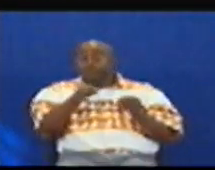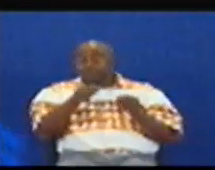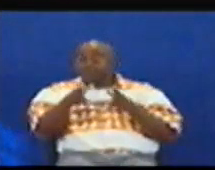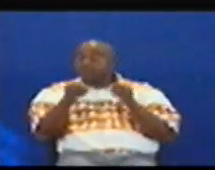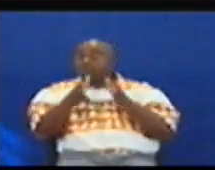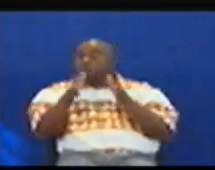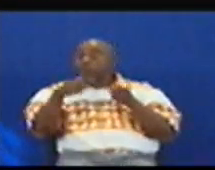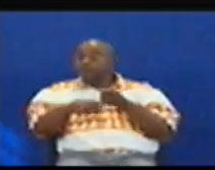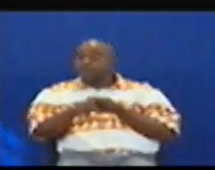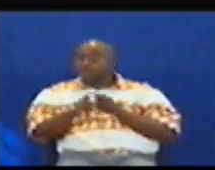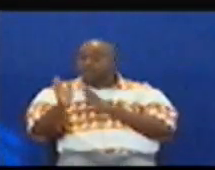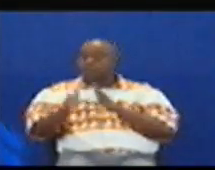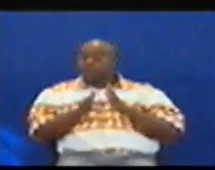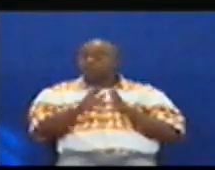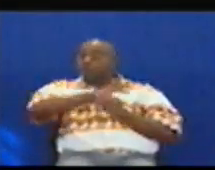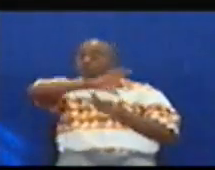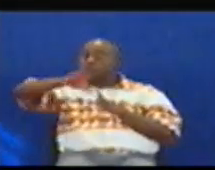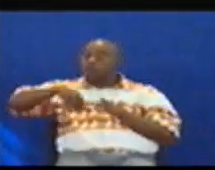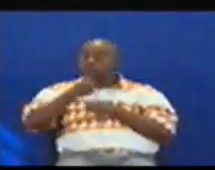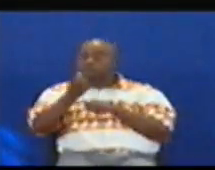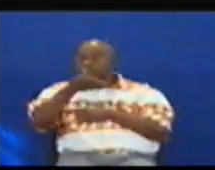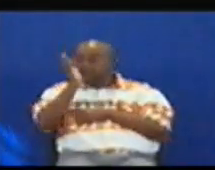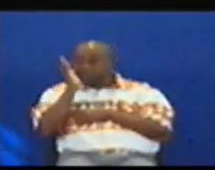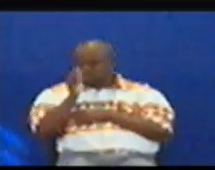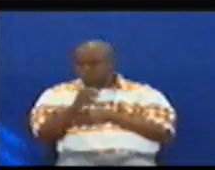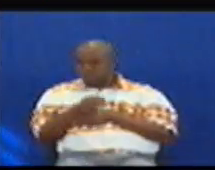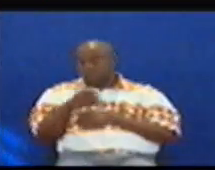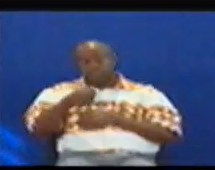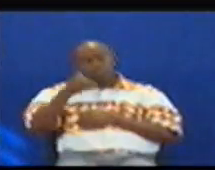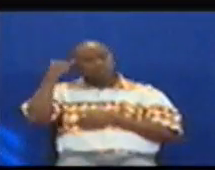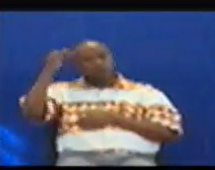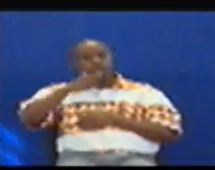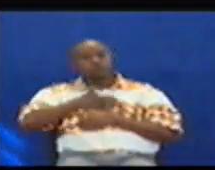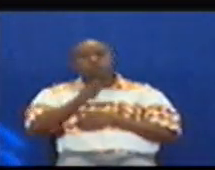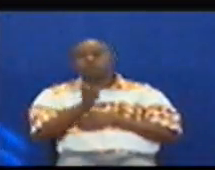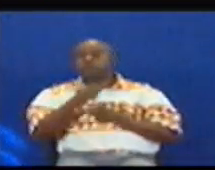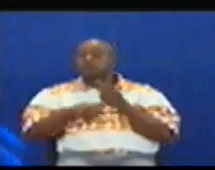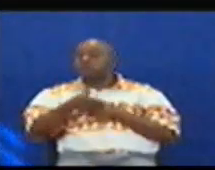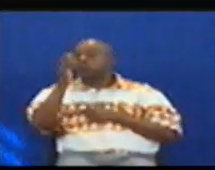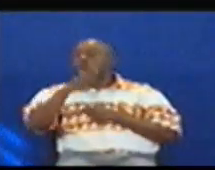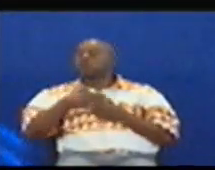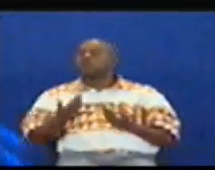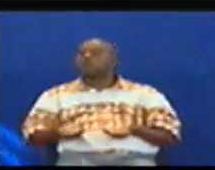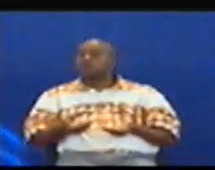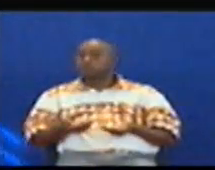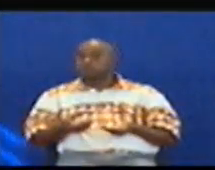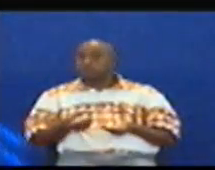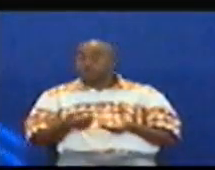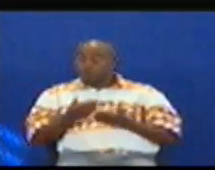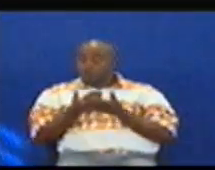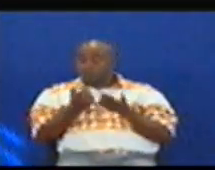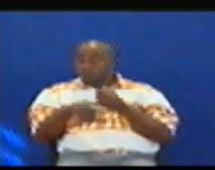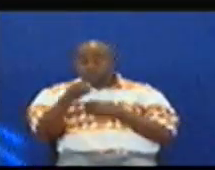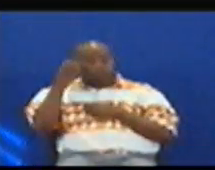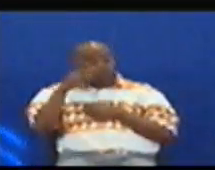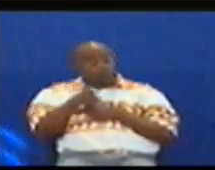katika mpango mzima wa budget kwa serikali. Nini ushauri wangu Mheshimiwa Spika kwa serikali yangu kwa ajili ya hii pandemic kubwa ambayo imeikumba